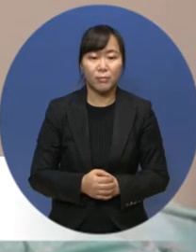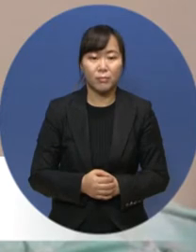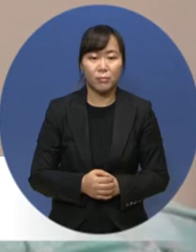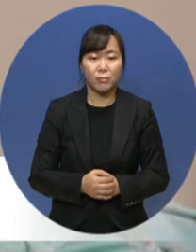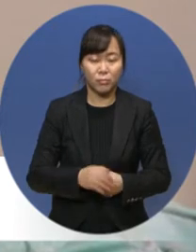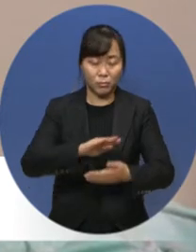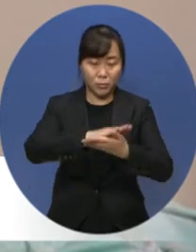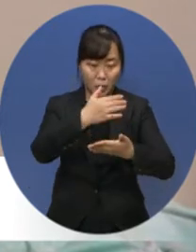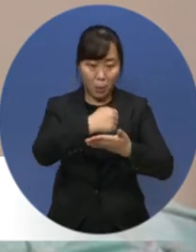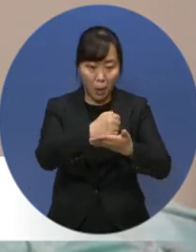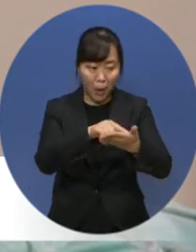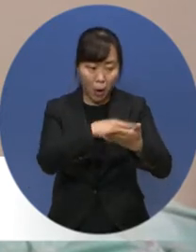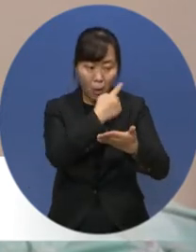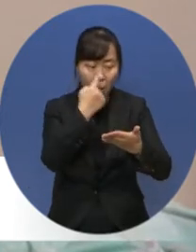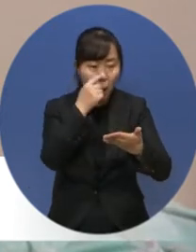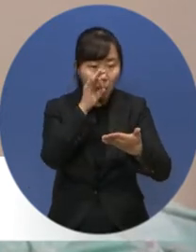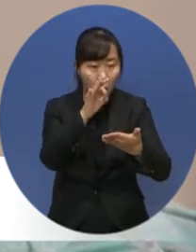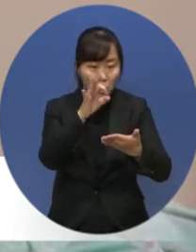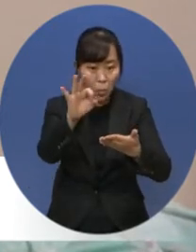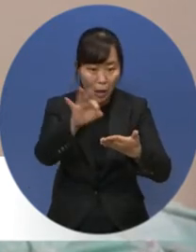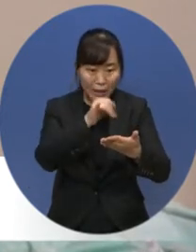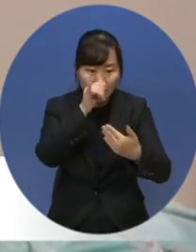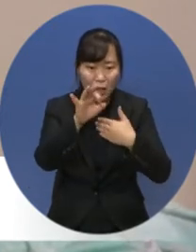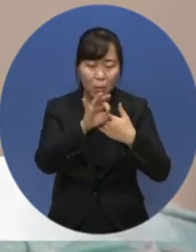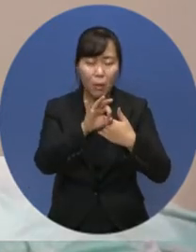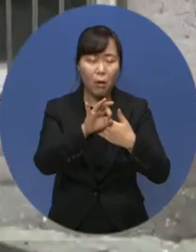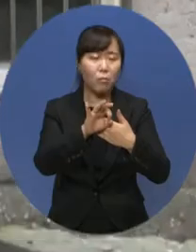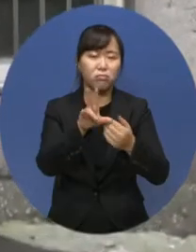통장 겁내갖고 돈 들어온 거 말면 난 씨.